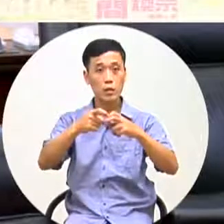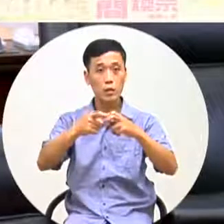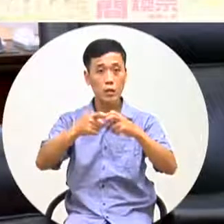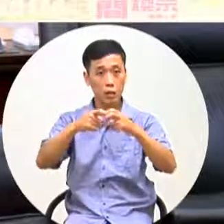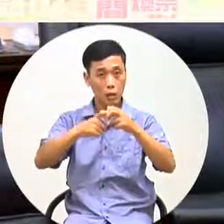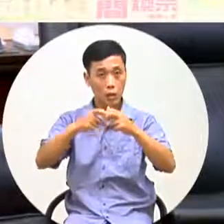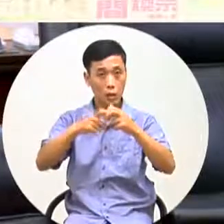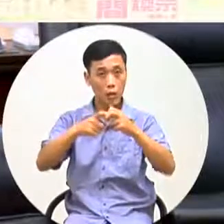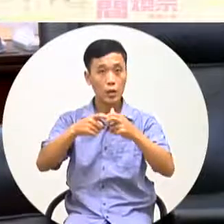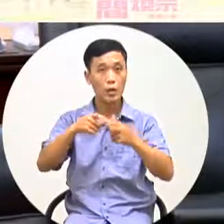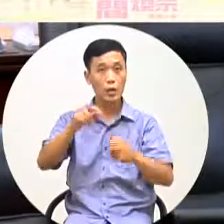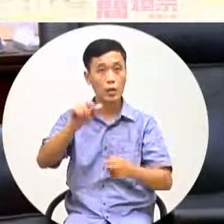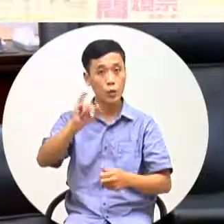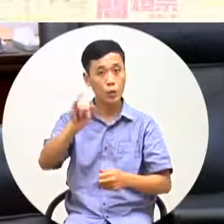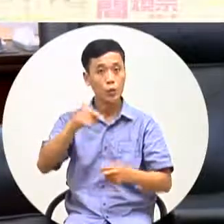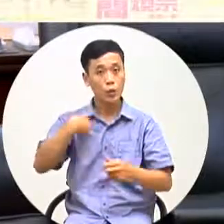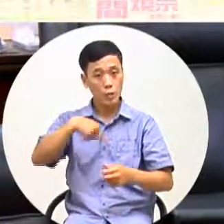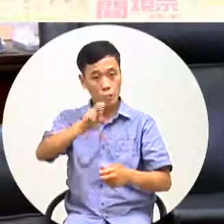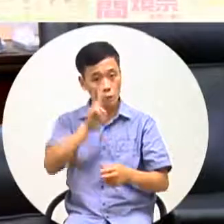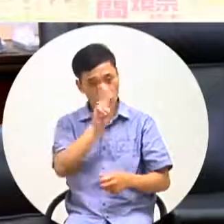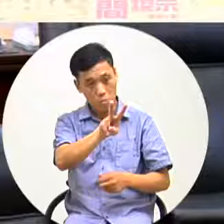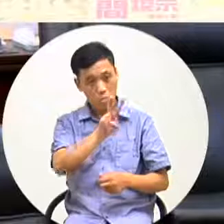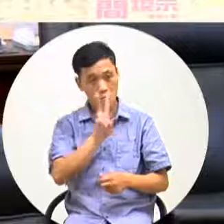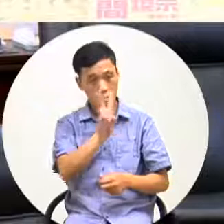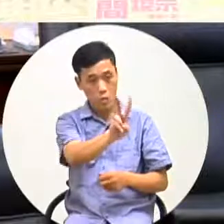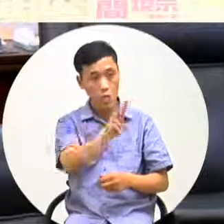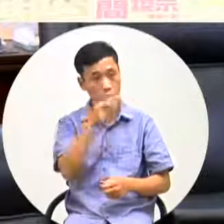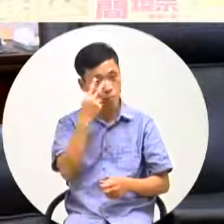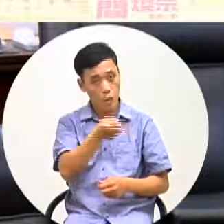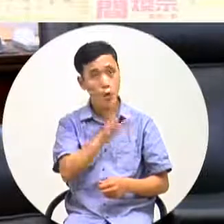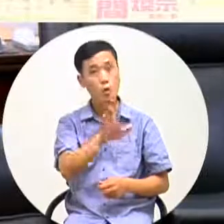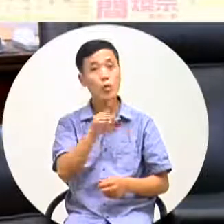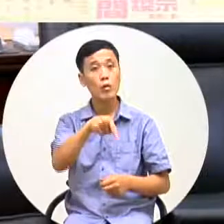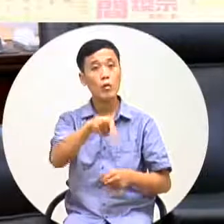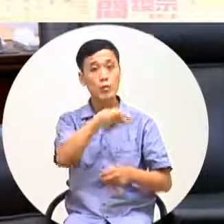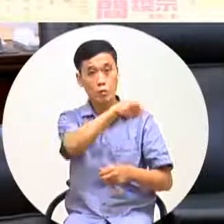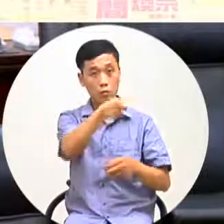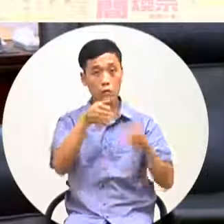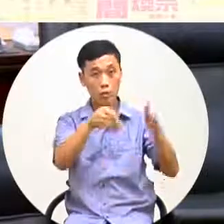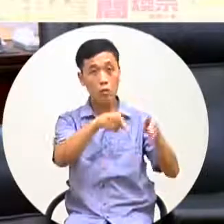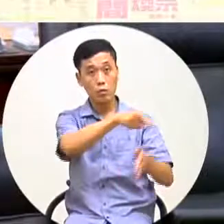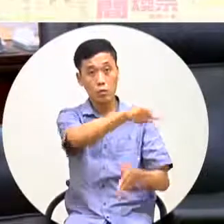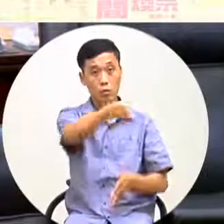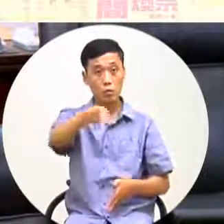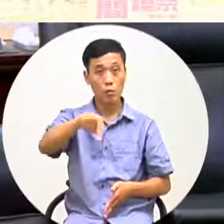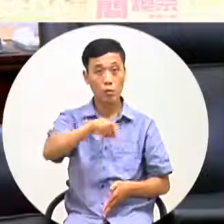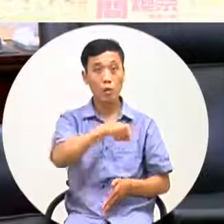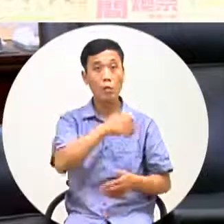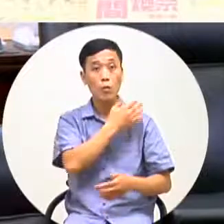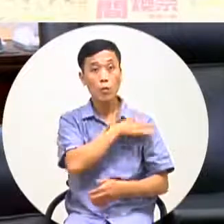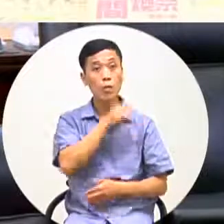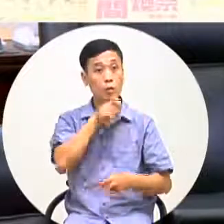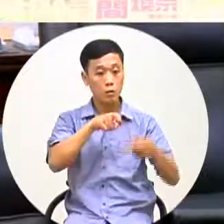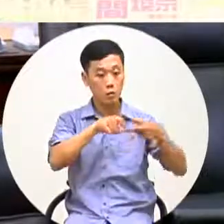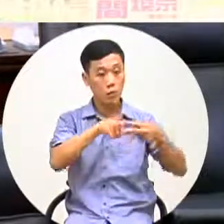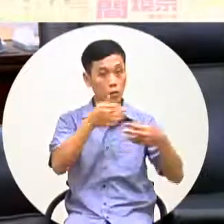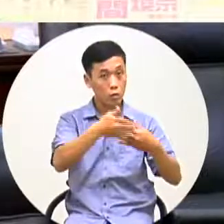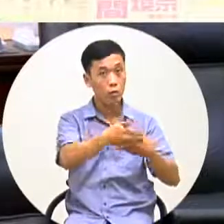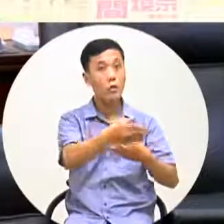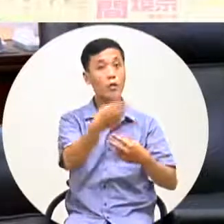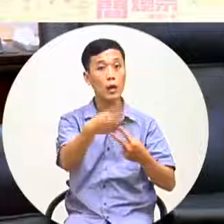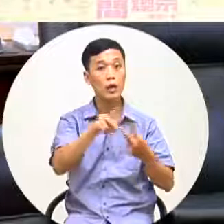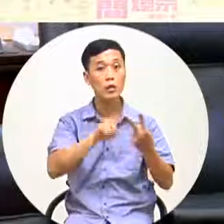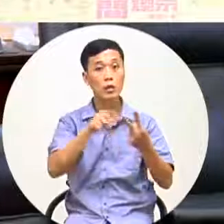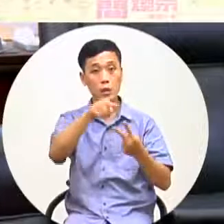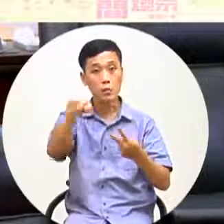二个就是说在那个场域的一些不管是工程也好，或者说你们要做这些东西也好，我觉得